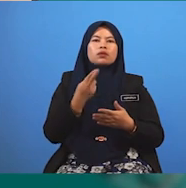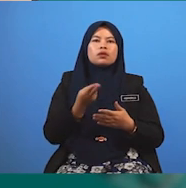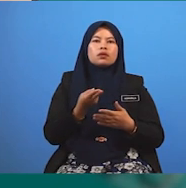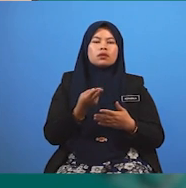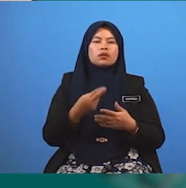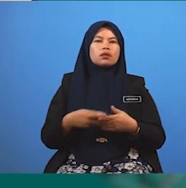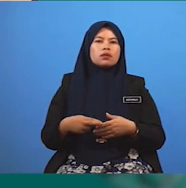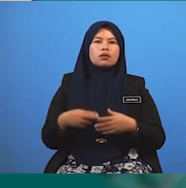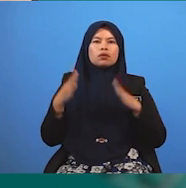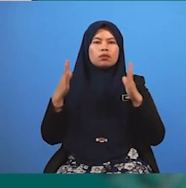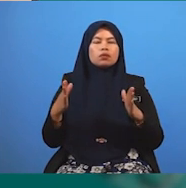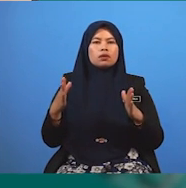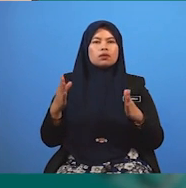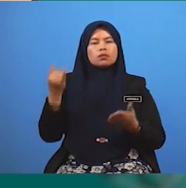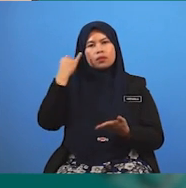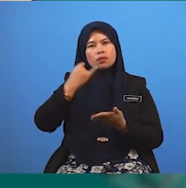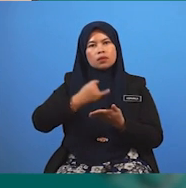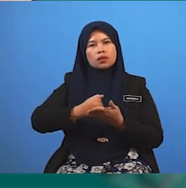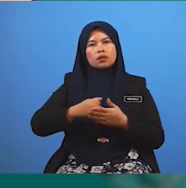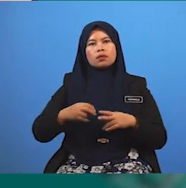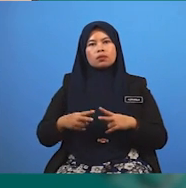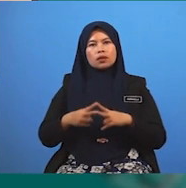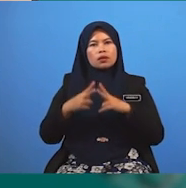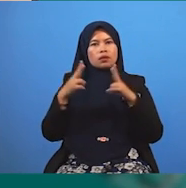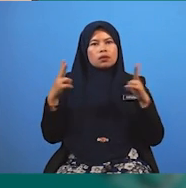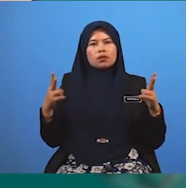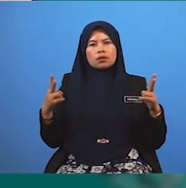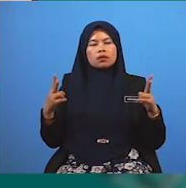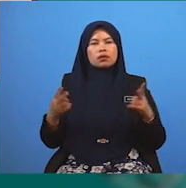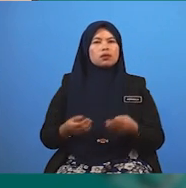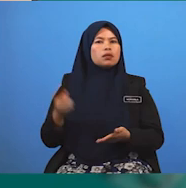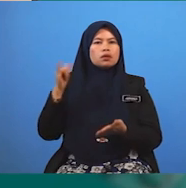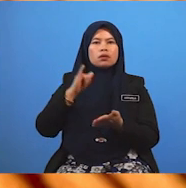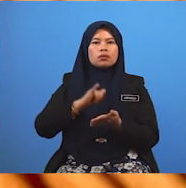paling dahulu, mereka itulah yang didekatkan kepada Allah Subhanahu Wa Taala.